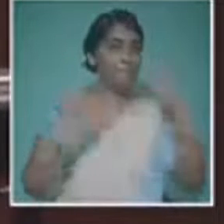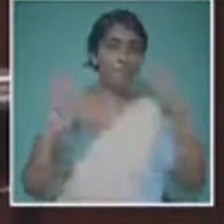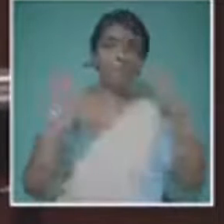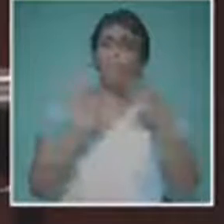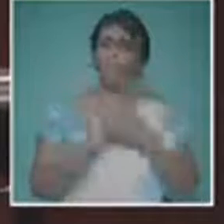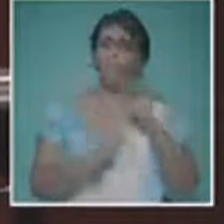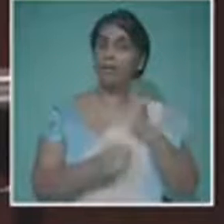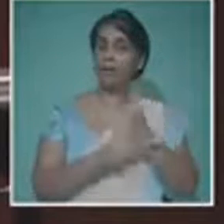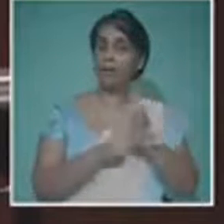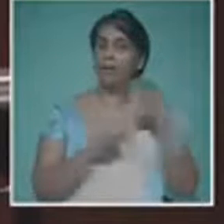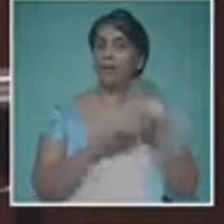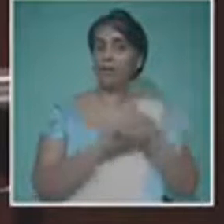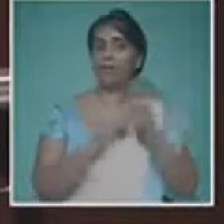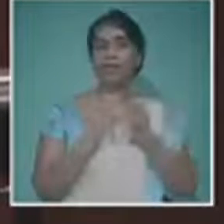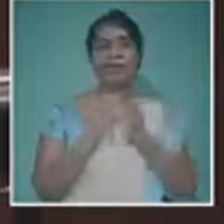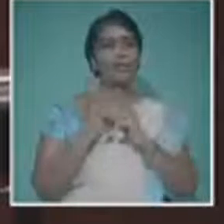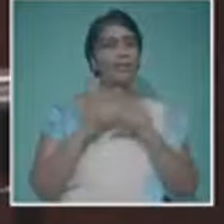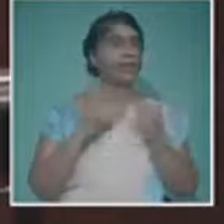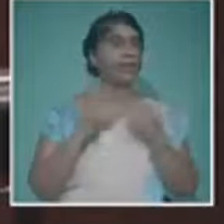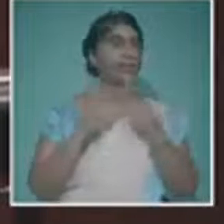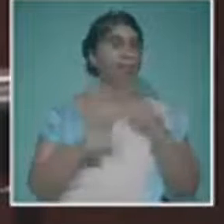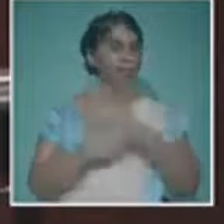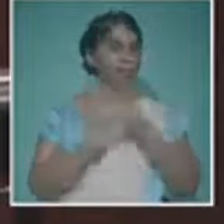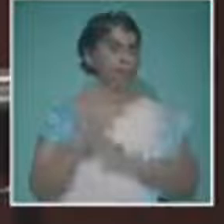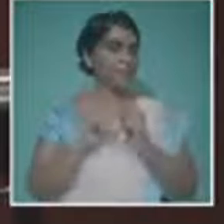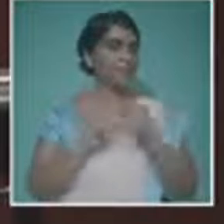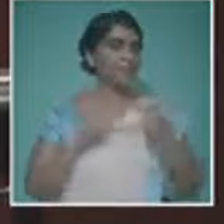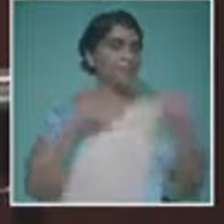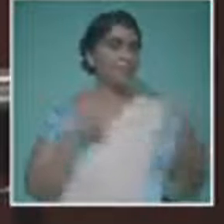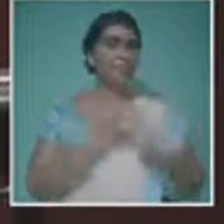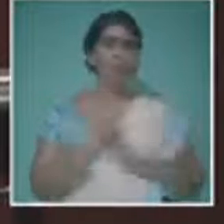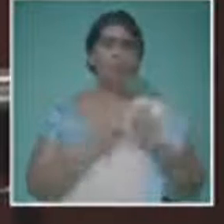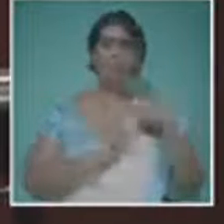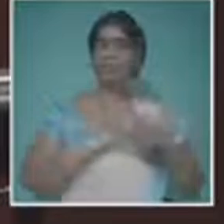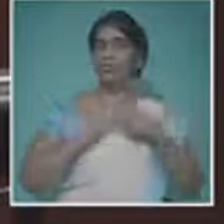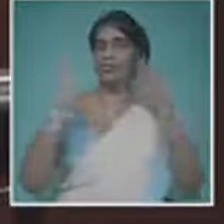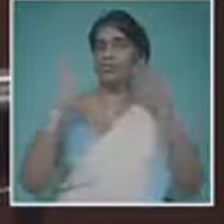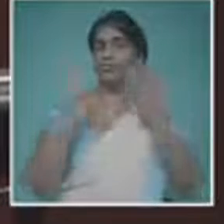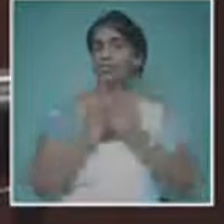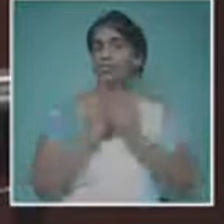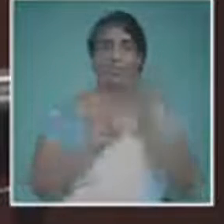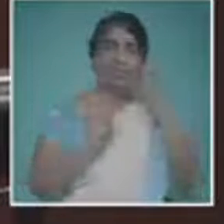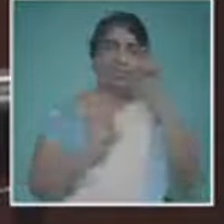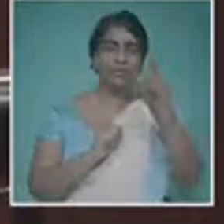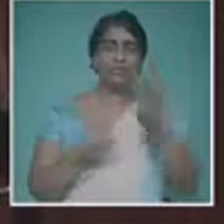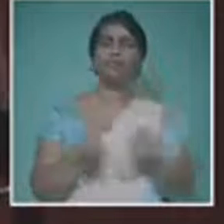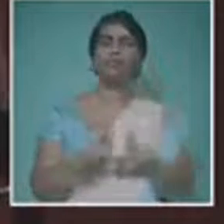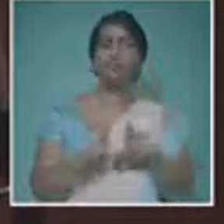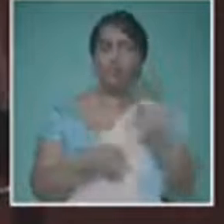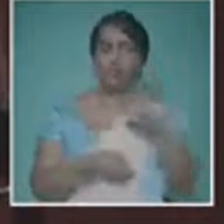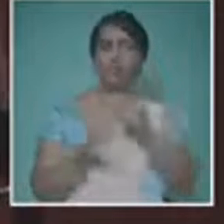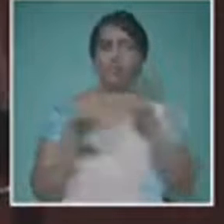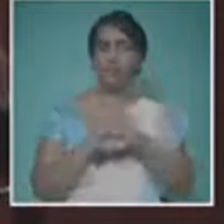சிந்திக்கின்றார்கள் நாட்டு மக்களை பற்றி என்பது இதிலிருந்து தெரிகின்றது. நான் என்னுடைய உரைக்கு முன்பாக